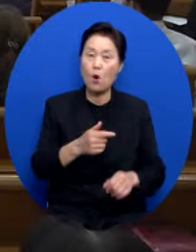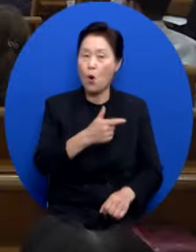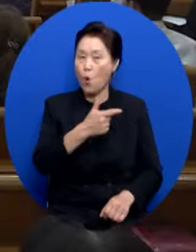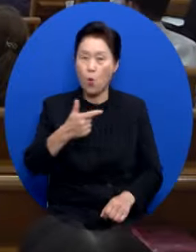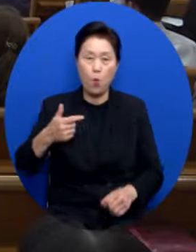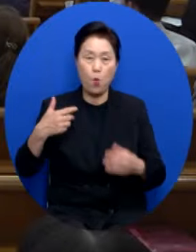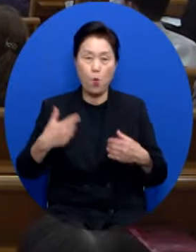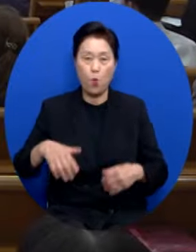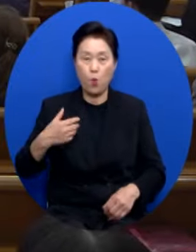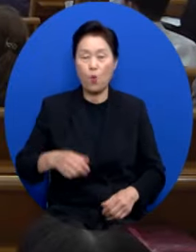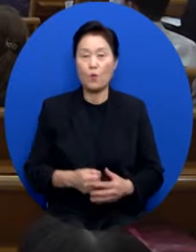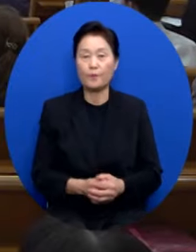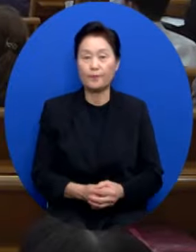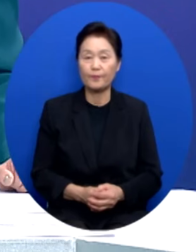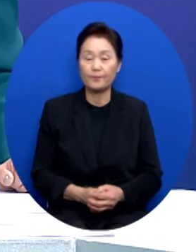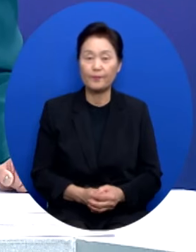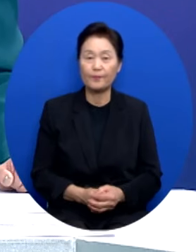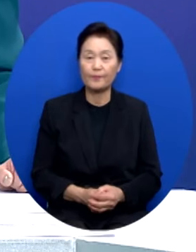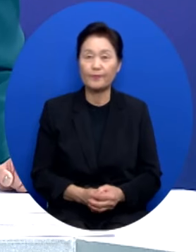같습니다.